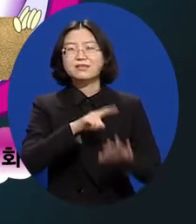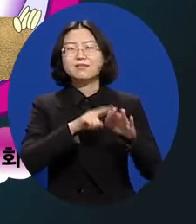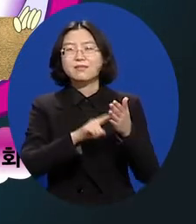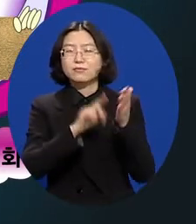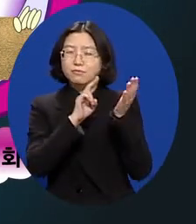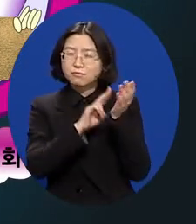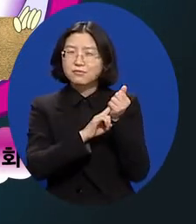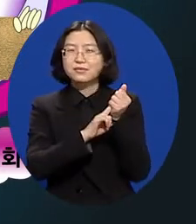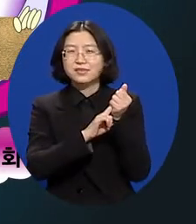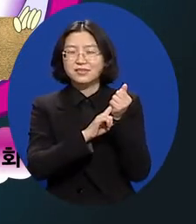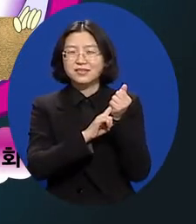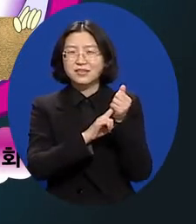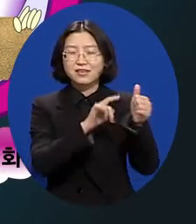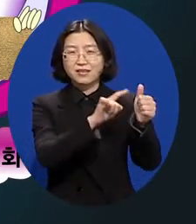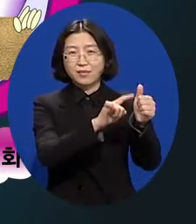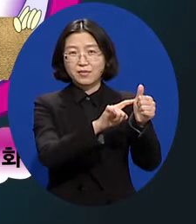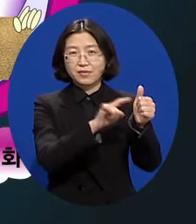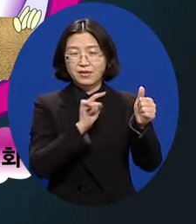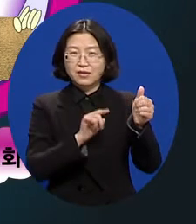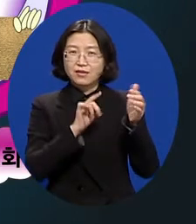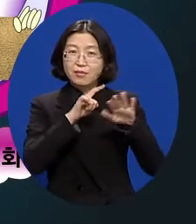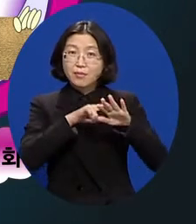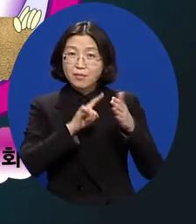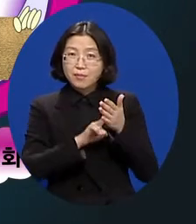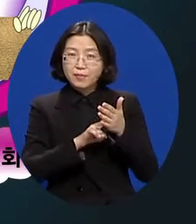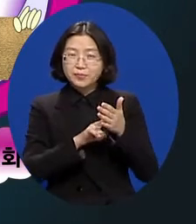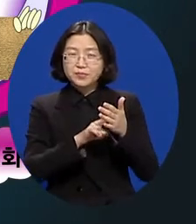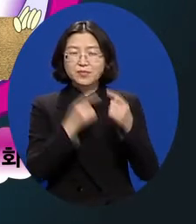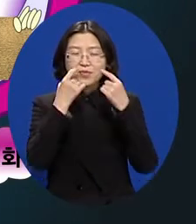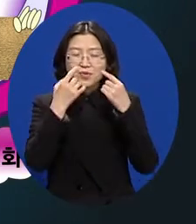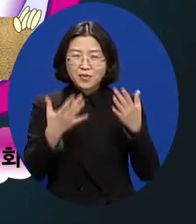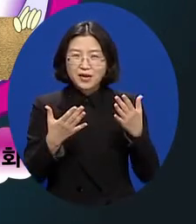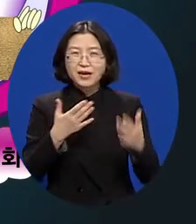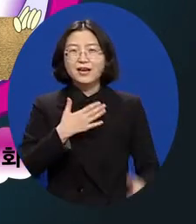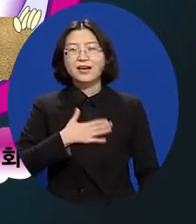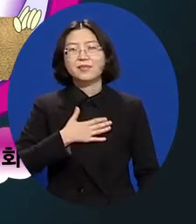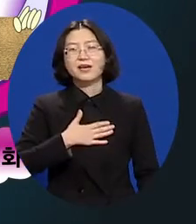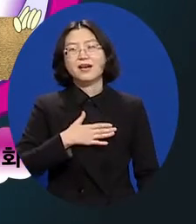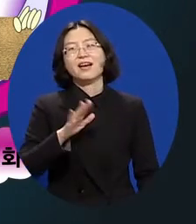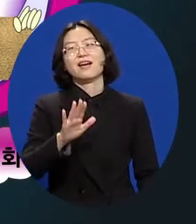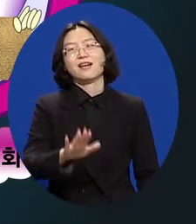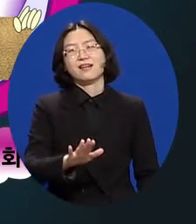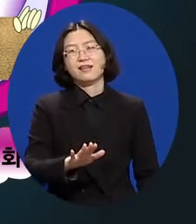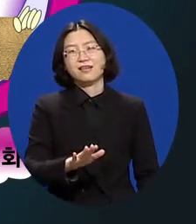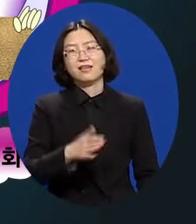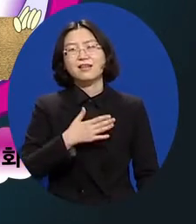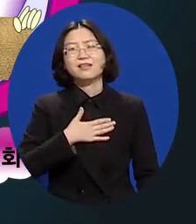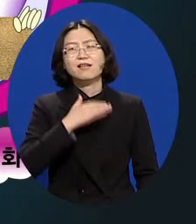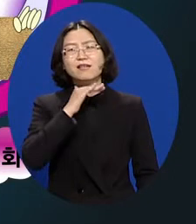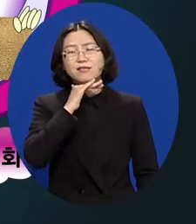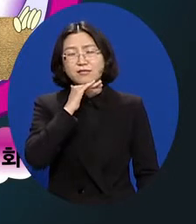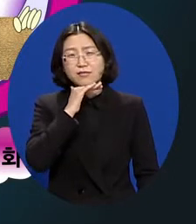것이죠. 남편분이 이 메시지를 정확하게 읽었다면 이렇게 답을 할수 있겠죠. 아우, 여보, 나